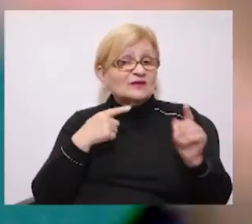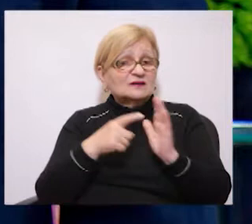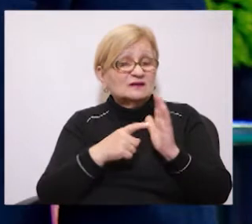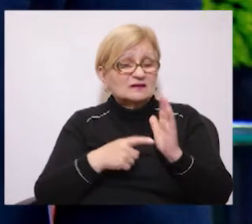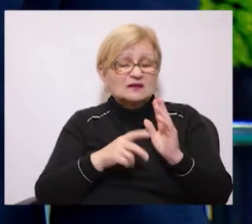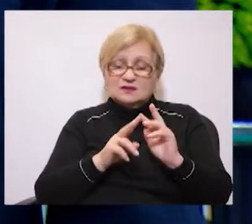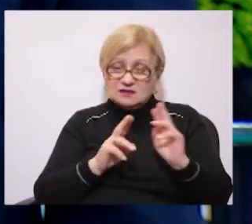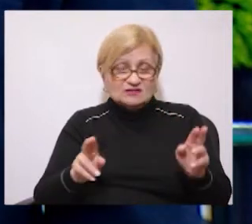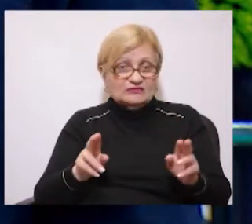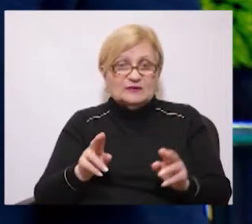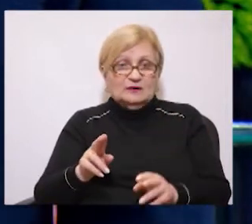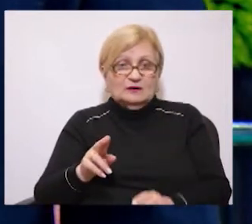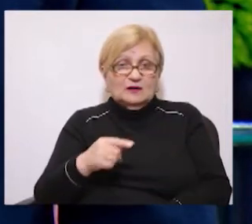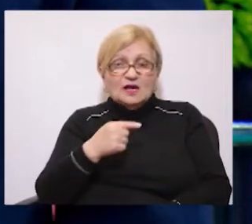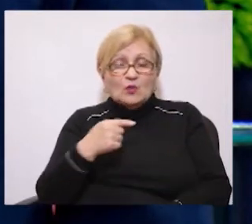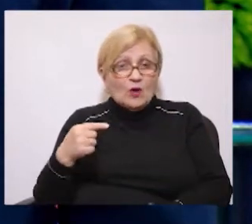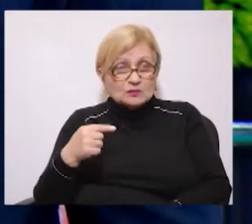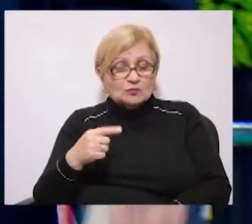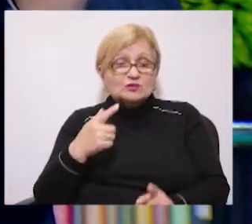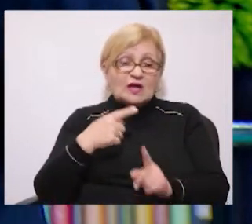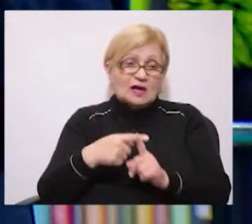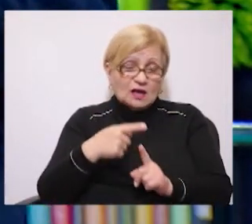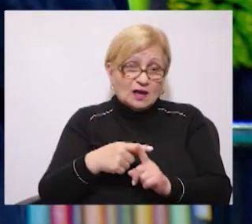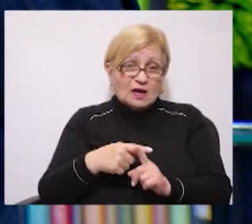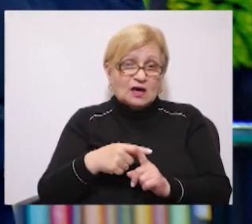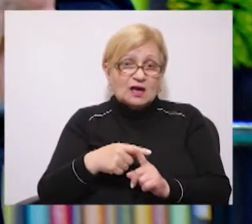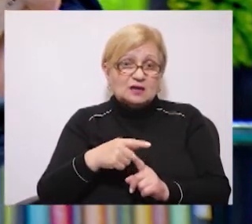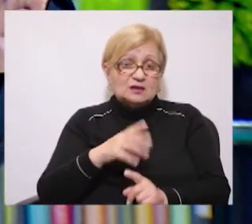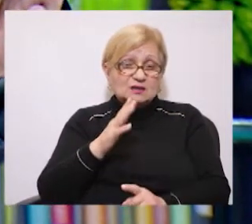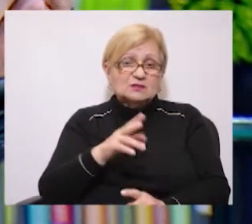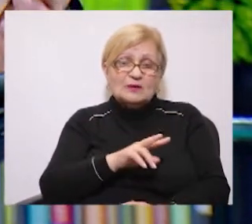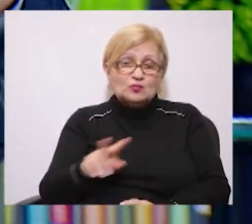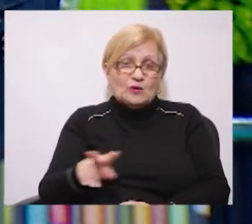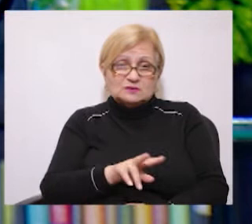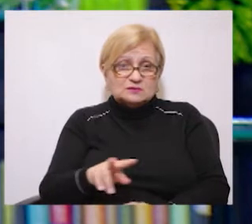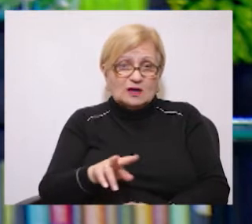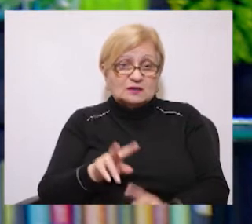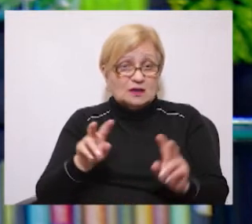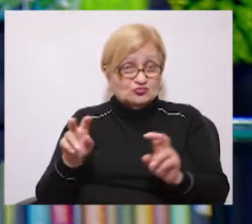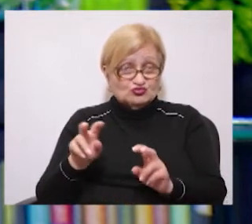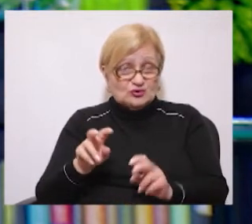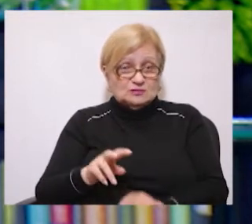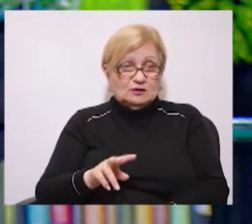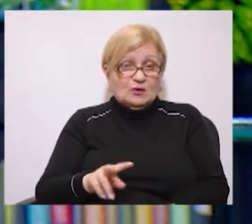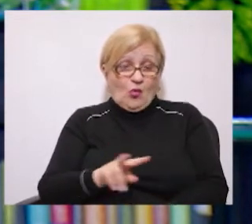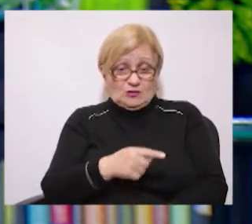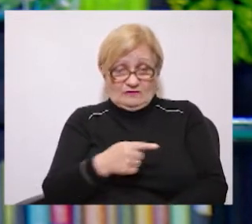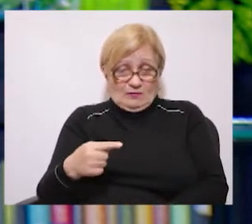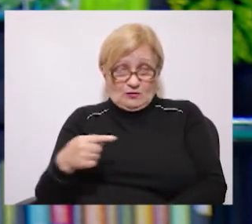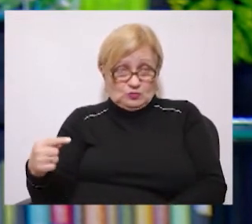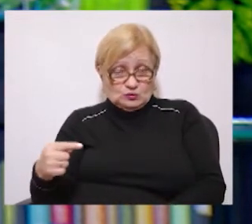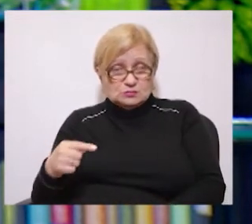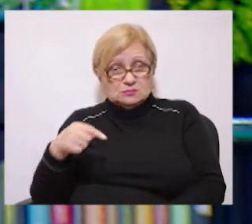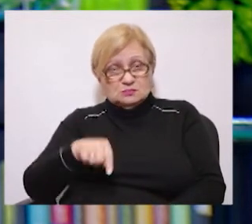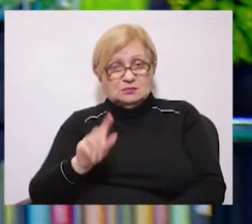გაყოფისთვის უარყოფითი, ეგრე ნიშნების გაყოფისთვის დადებითი. რაც გამრავლება ის და ის გაყოფა. აი რანაირად